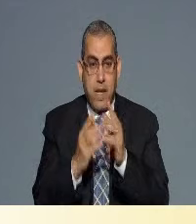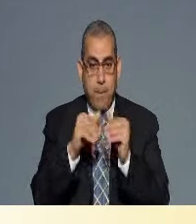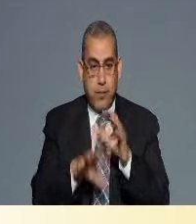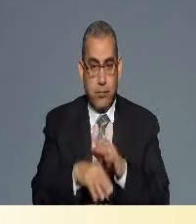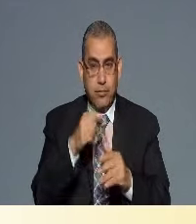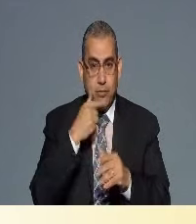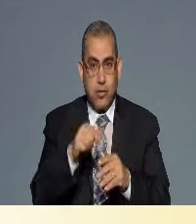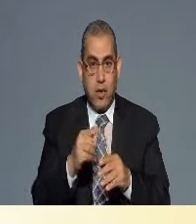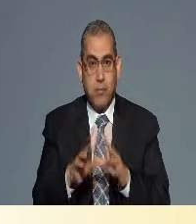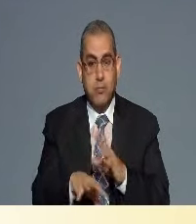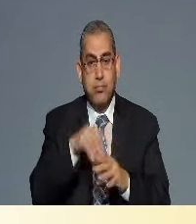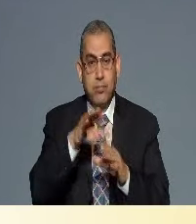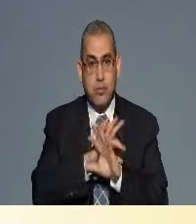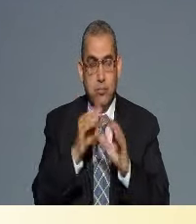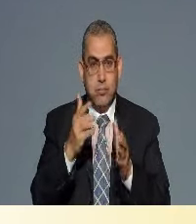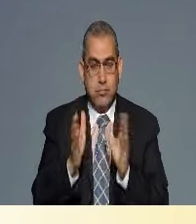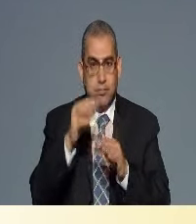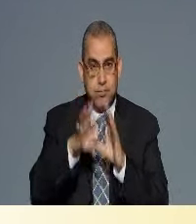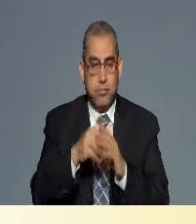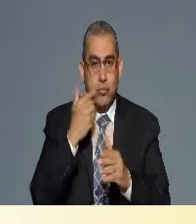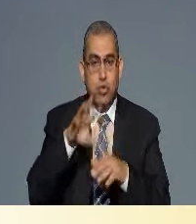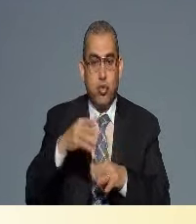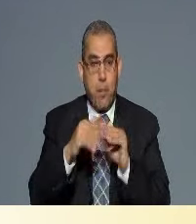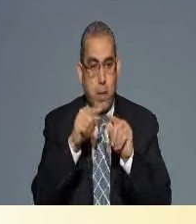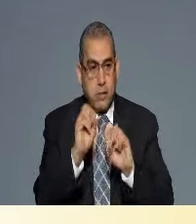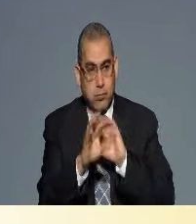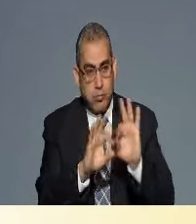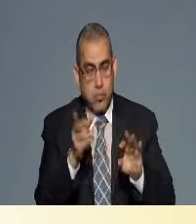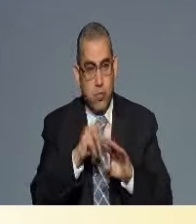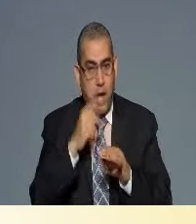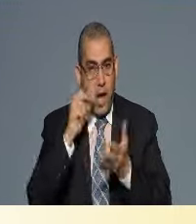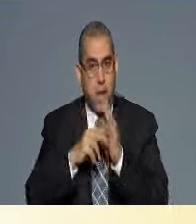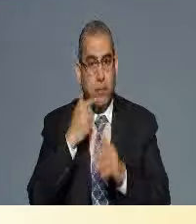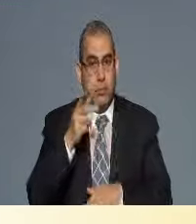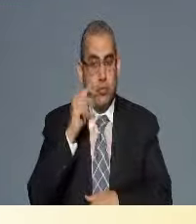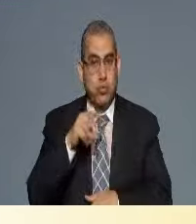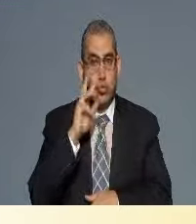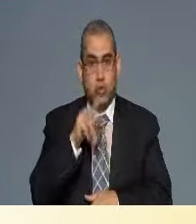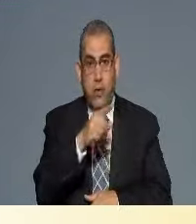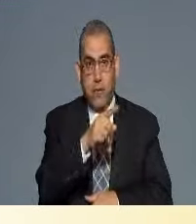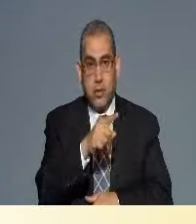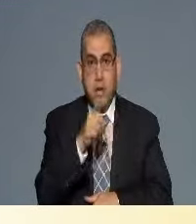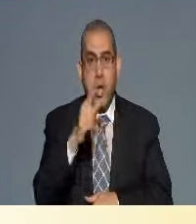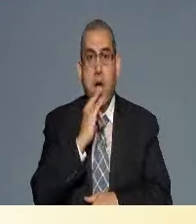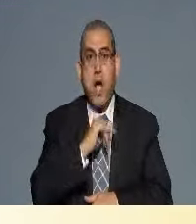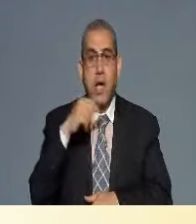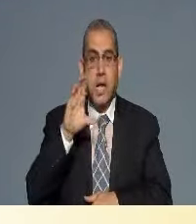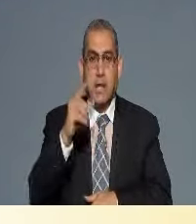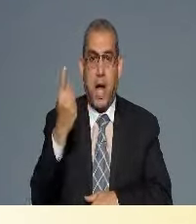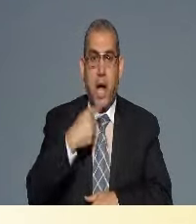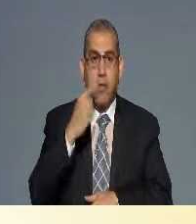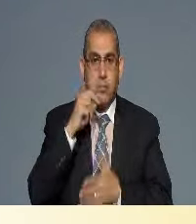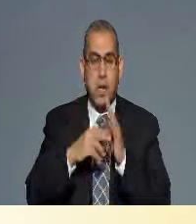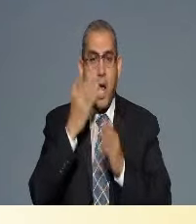احنا بننتجه، تلبية متطلبات السوق المحلي. وعايزين نسلط سيادتك الضوء هنا ان سيادتك دايما بتوجهنا بان احنا